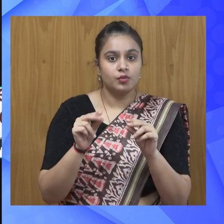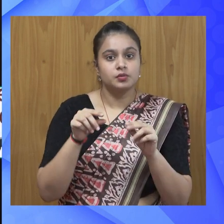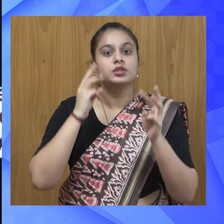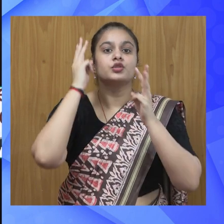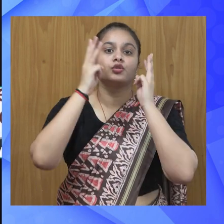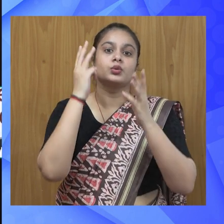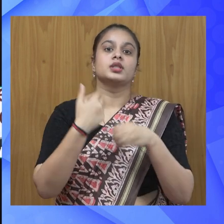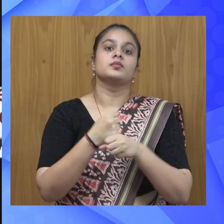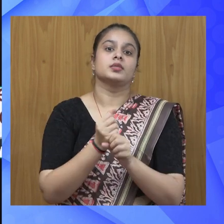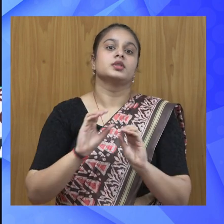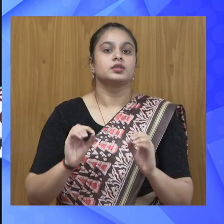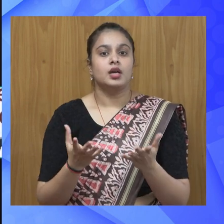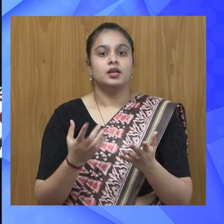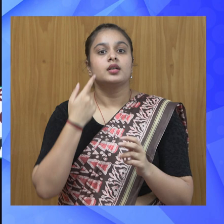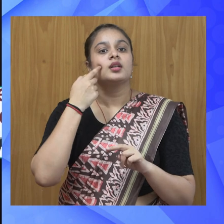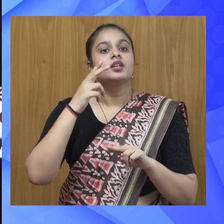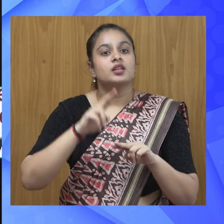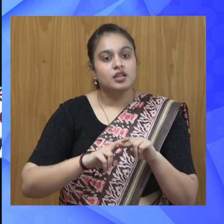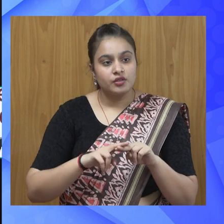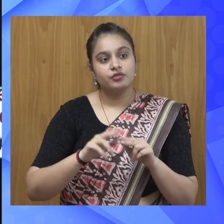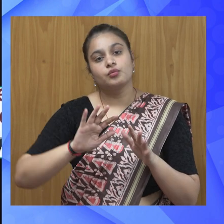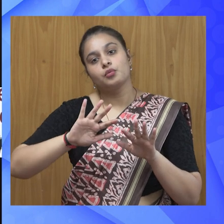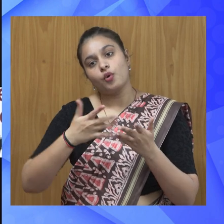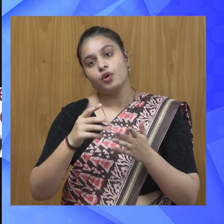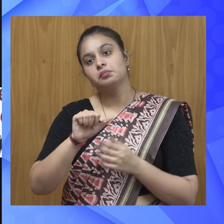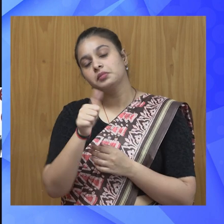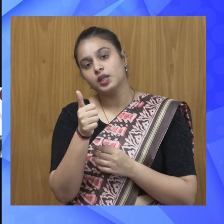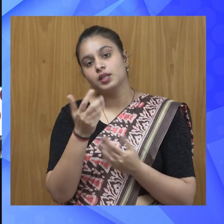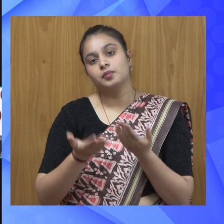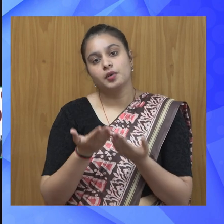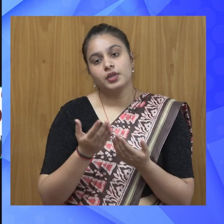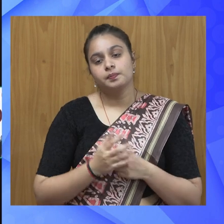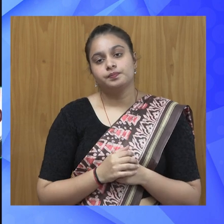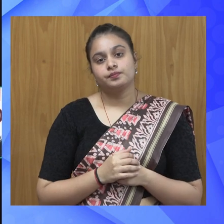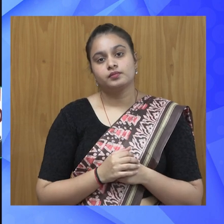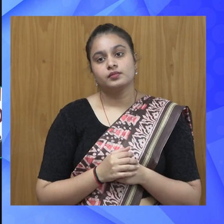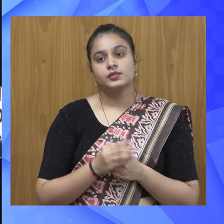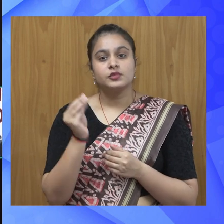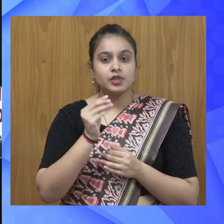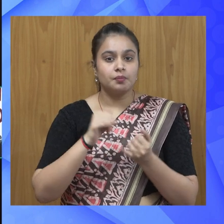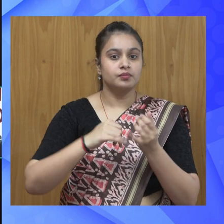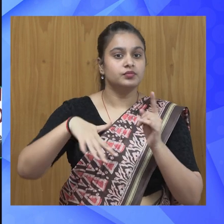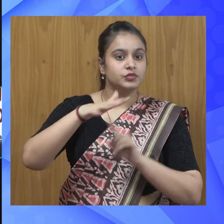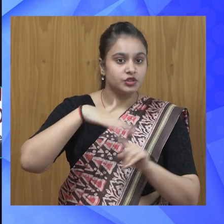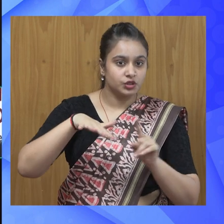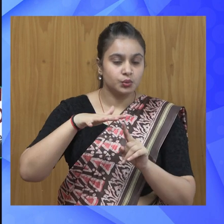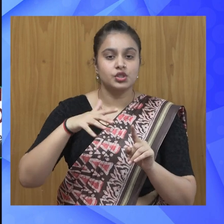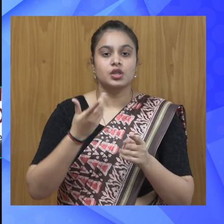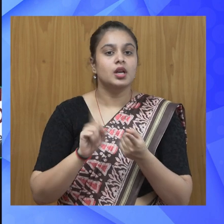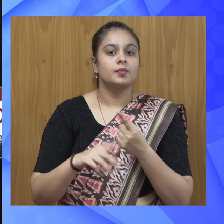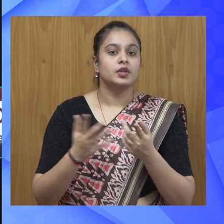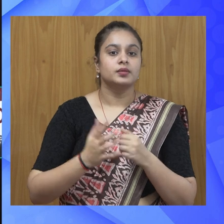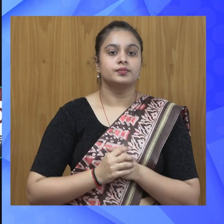है। और अगर हम और परसेप्शन की बात करें तो कभी कभी जिस तरह की घटनाओं को देखा जाता है वो तनाव का कारण बनती